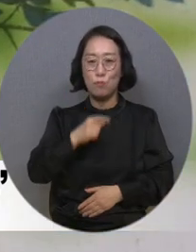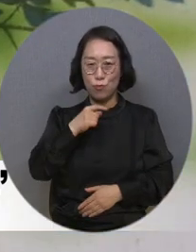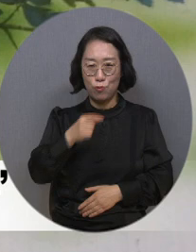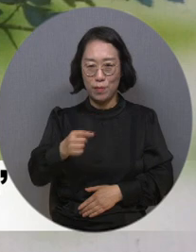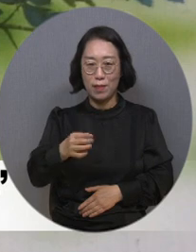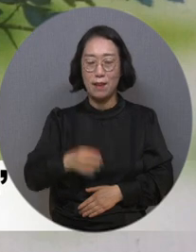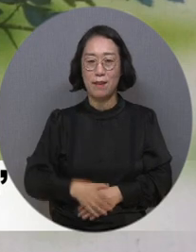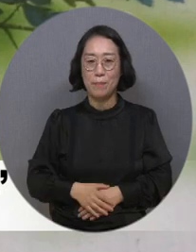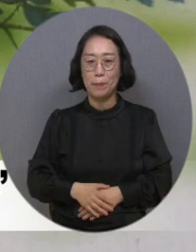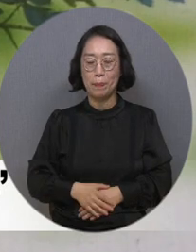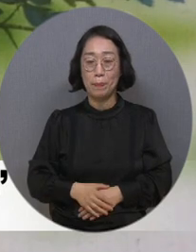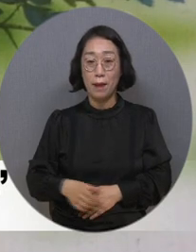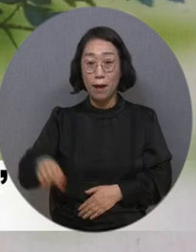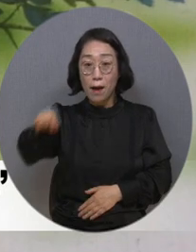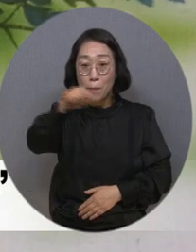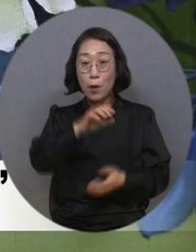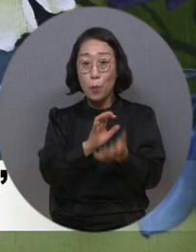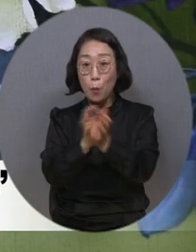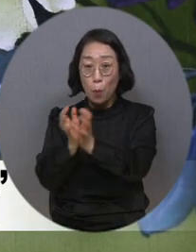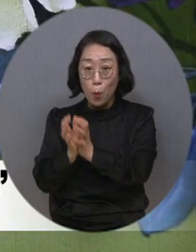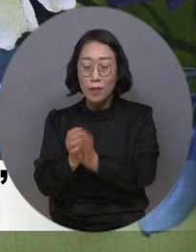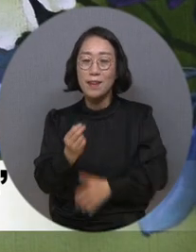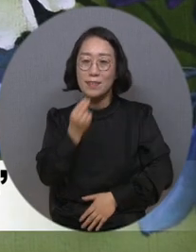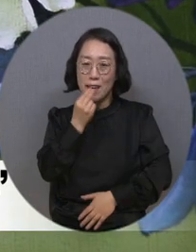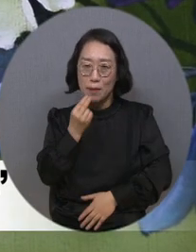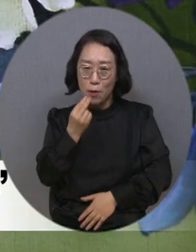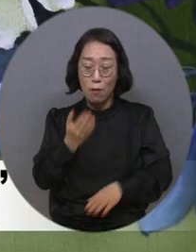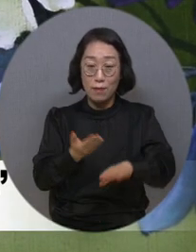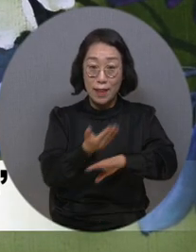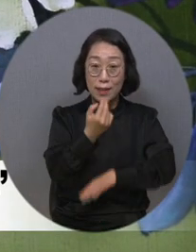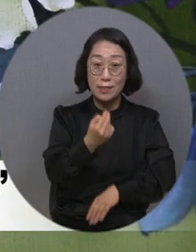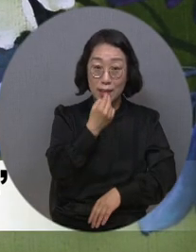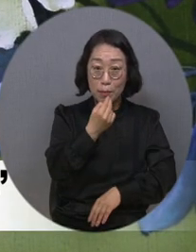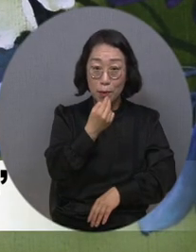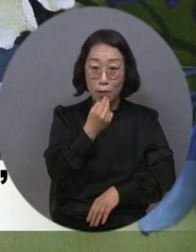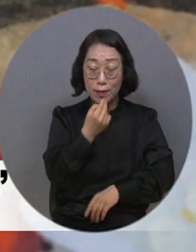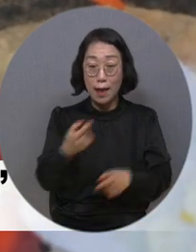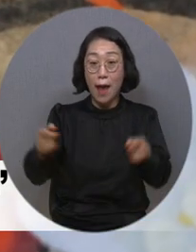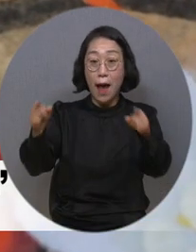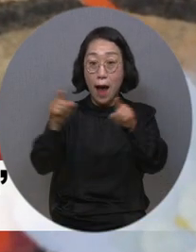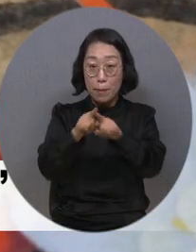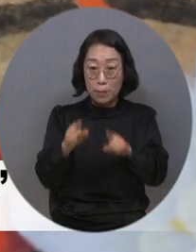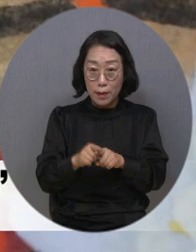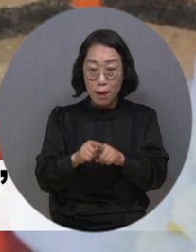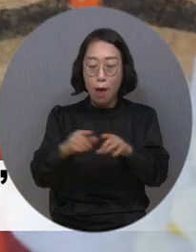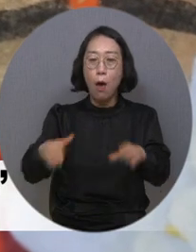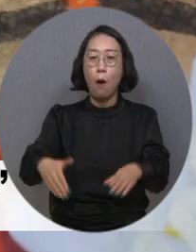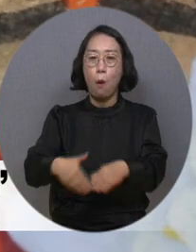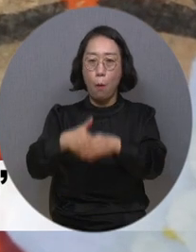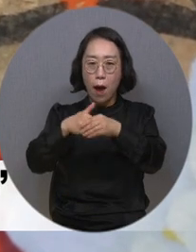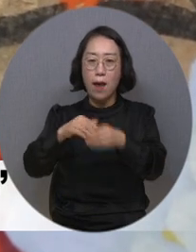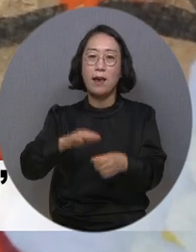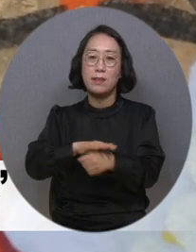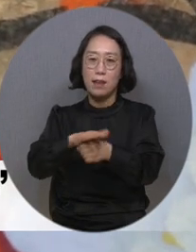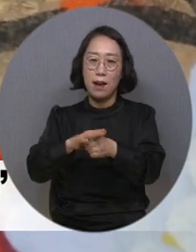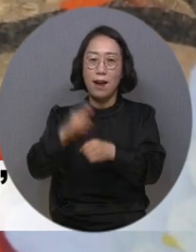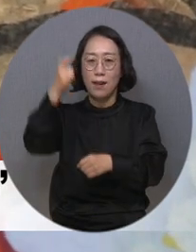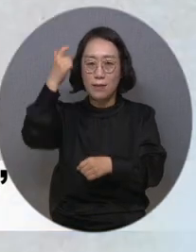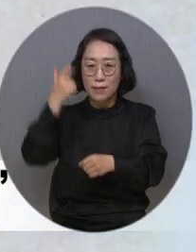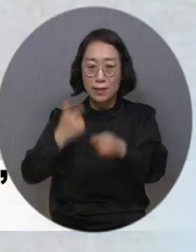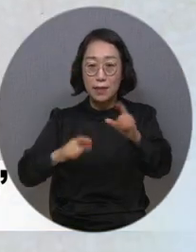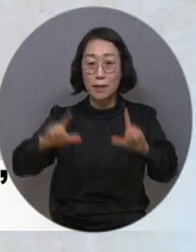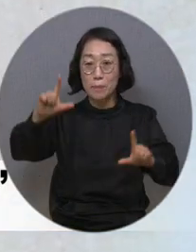속의 꽃은 생명의 근원으로 다른 생명체와의 만남을 통해 화해와 사랑의 세계를